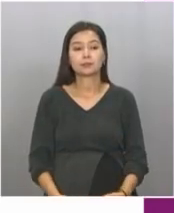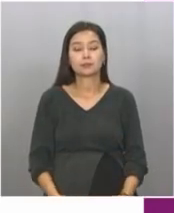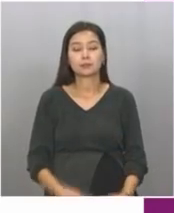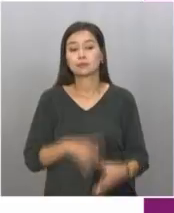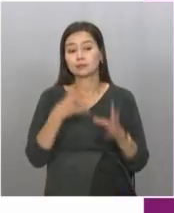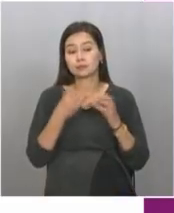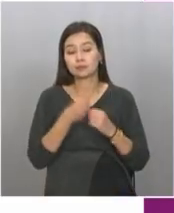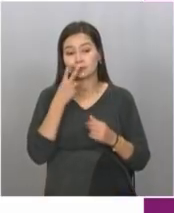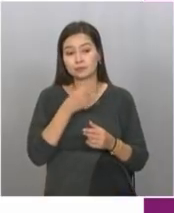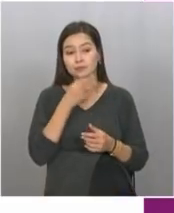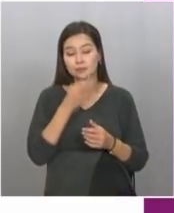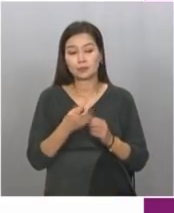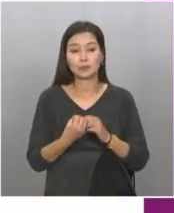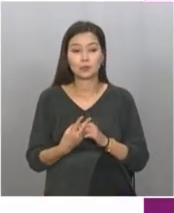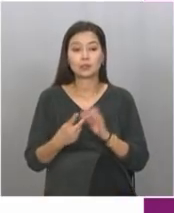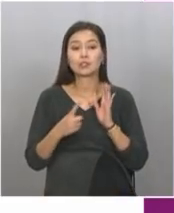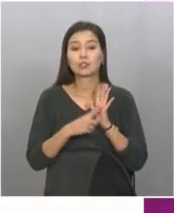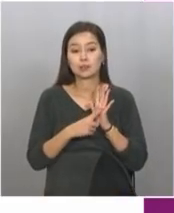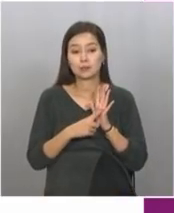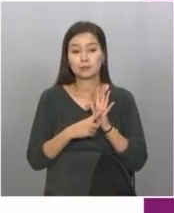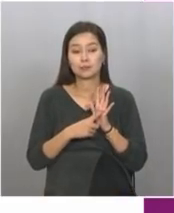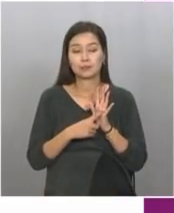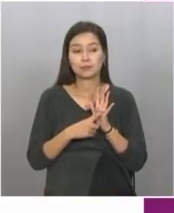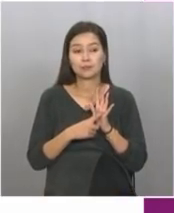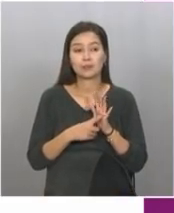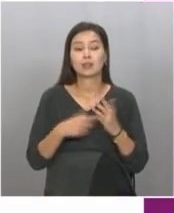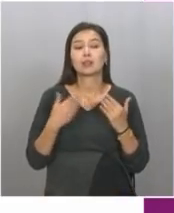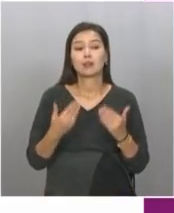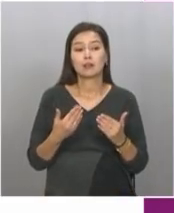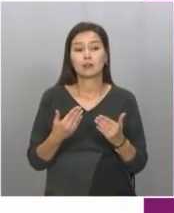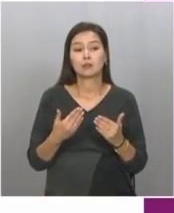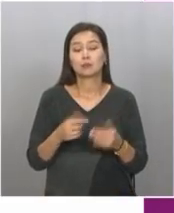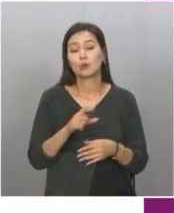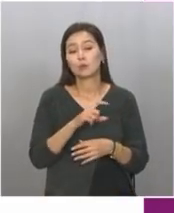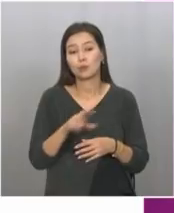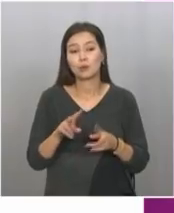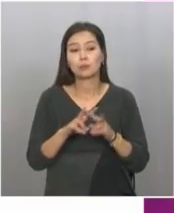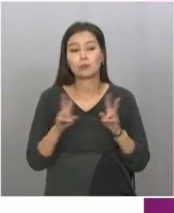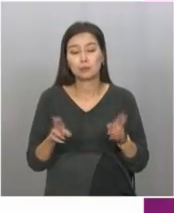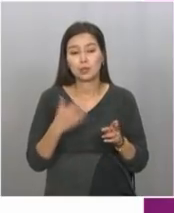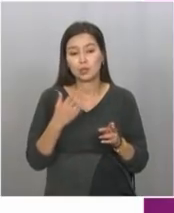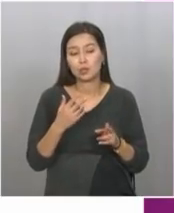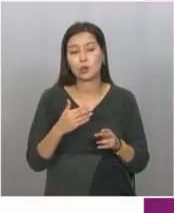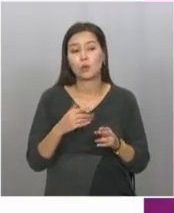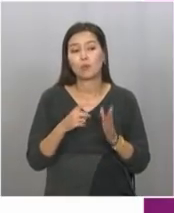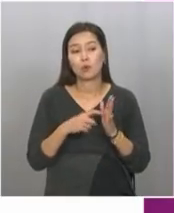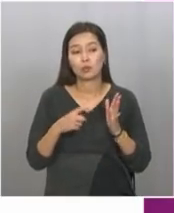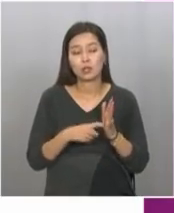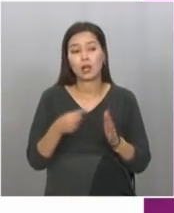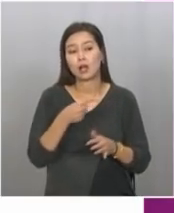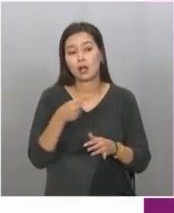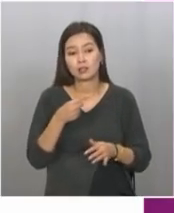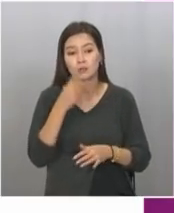Жауабын жазайық. 12-ден 7 шығады. Ал енді балалар, бөлімдері бірдей бөлшектерді